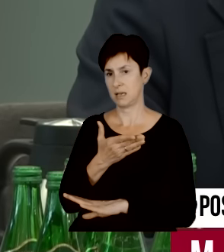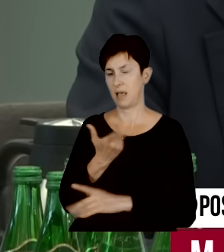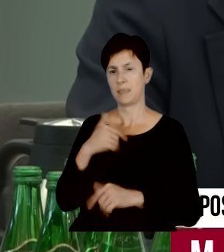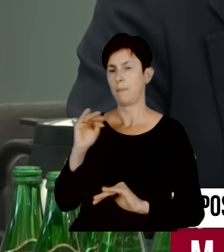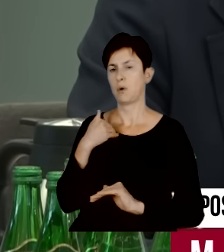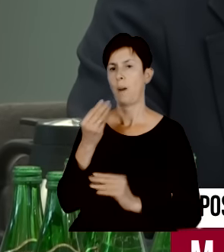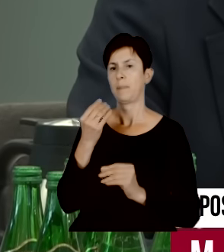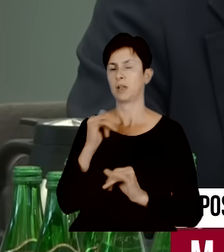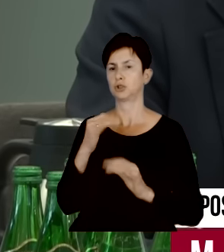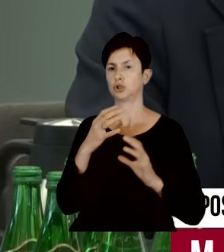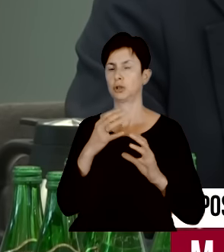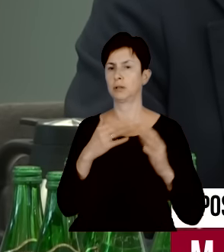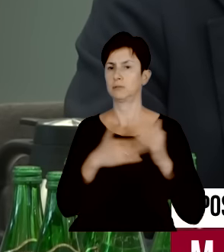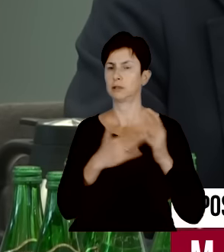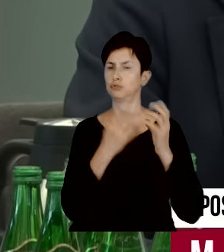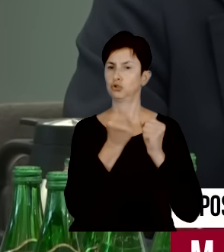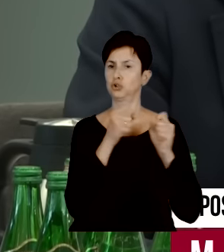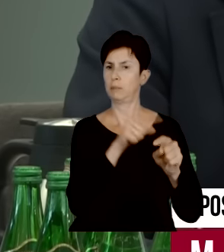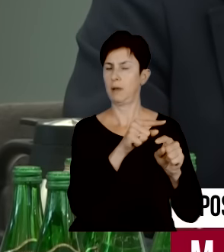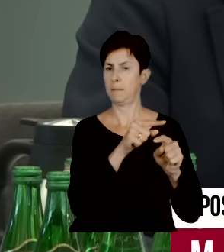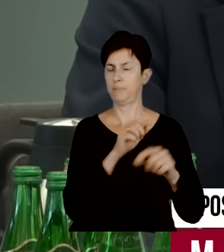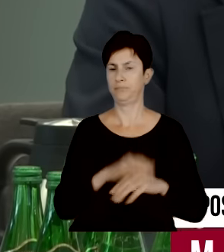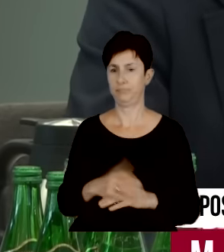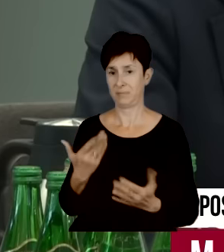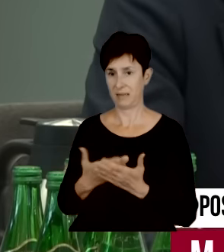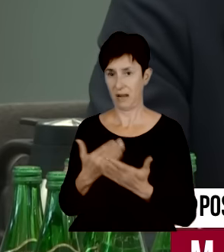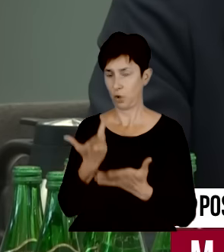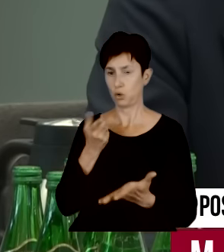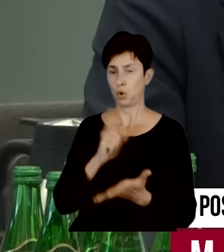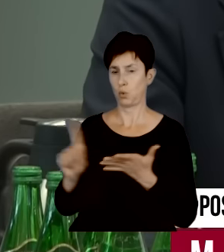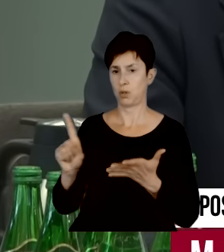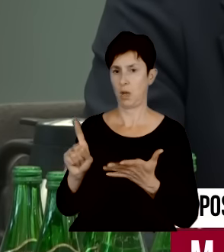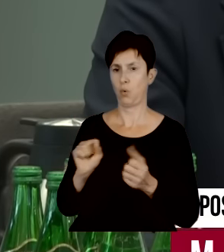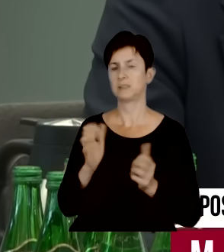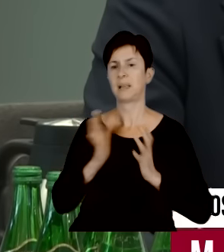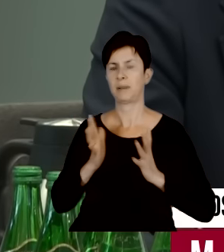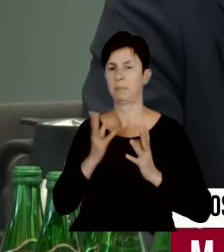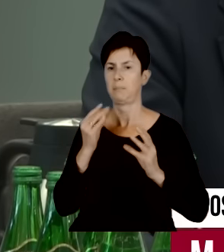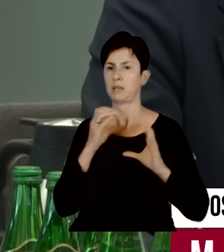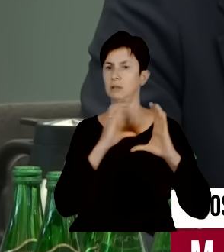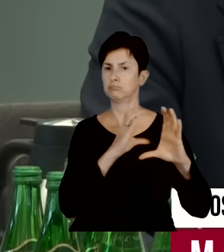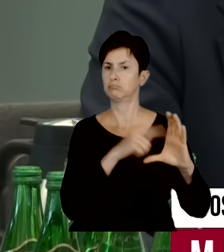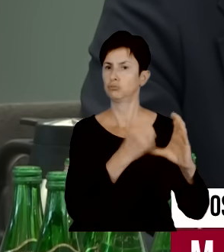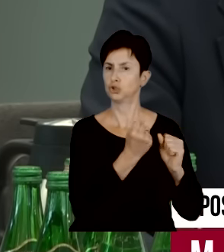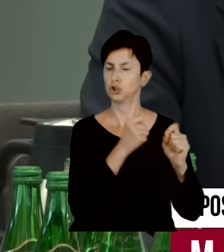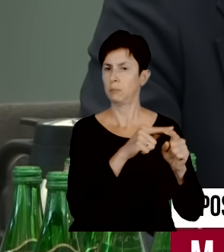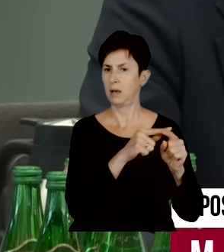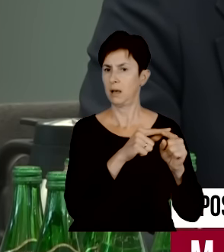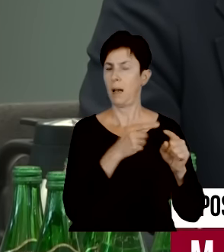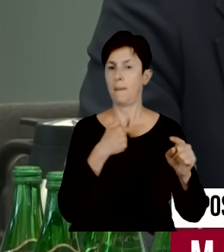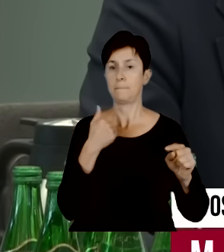środków mówię Dlaczego nie udało się doprowadzić do zabezpieczenia środków które umożliwiłyby mi zawarcie